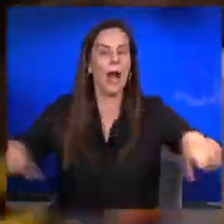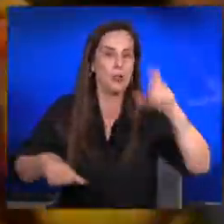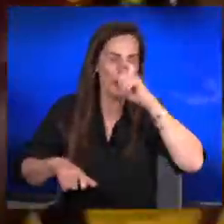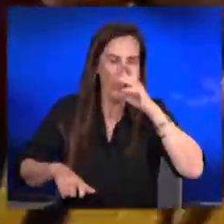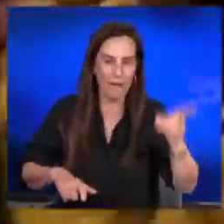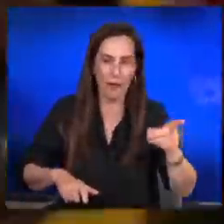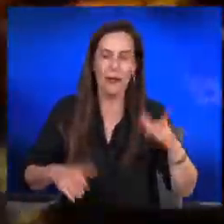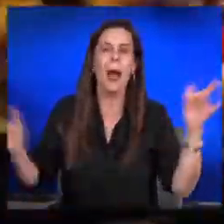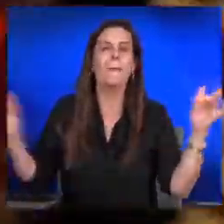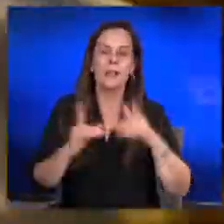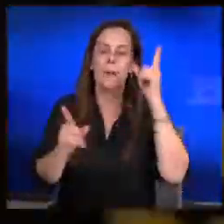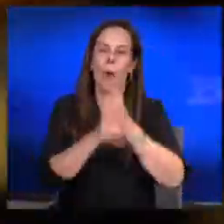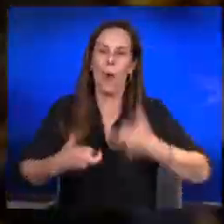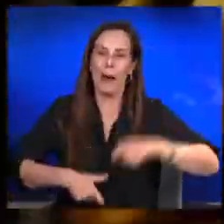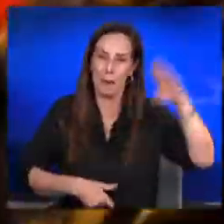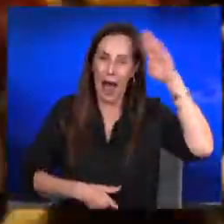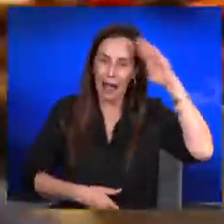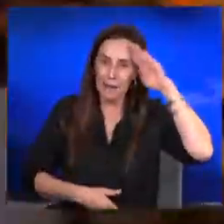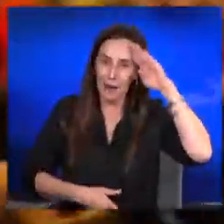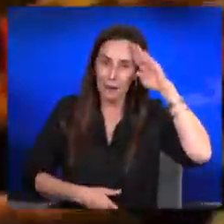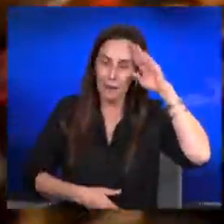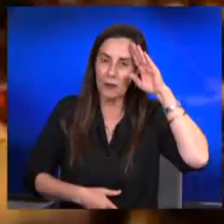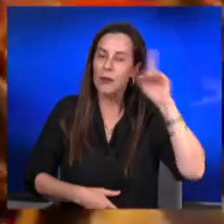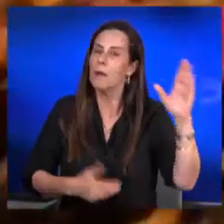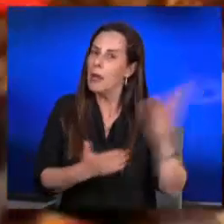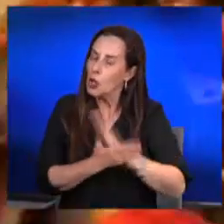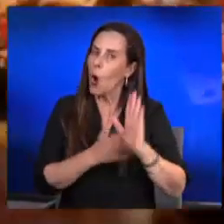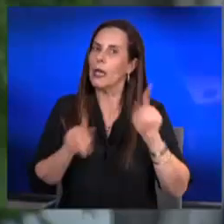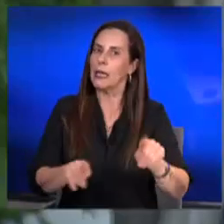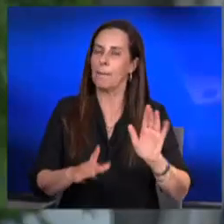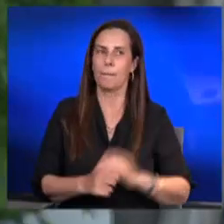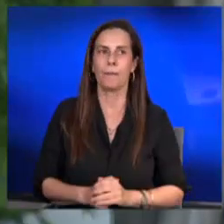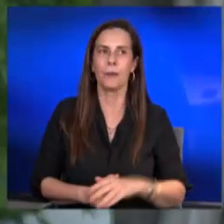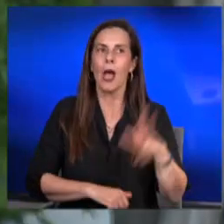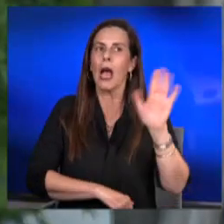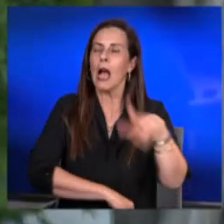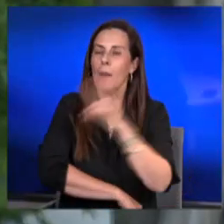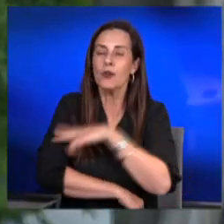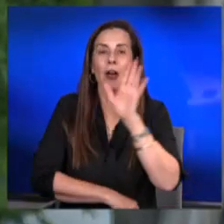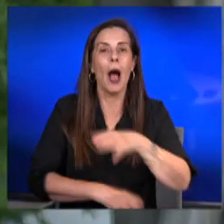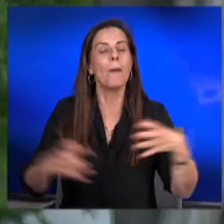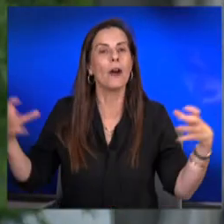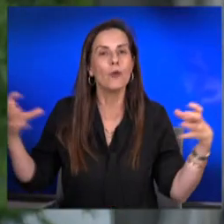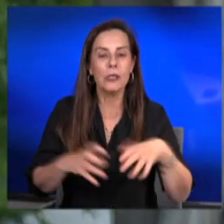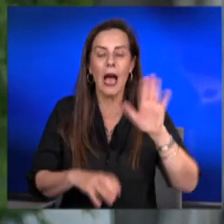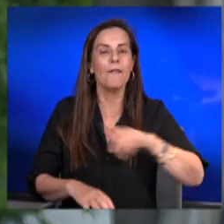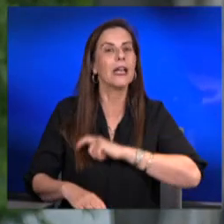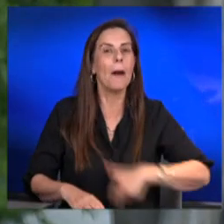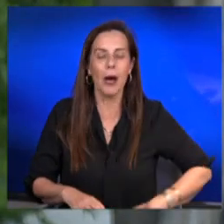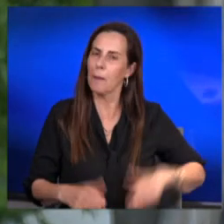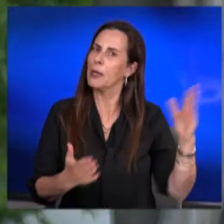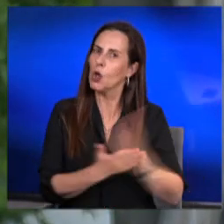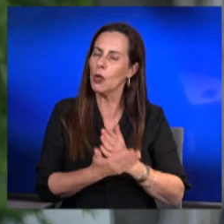המשחק מול מכבי חיפה, ובמנהלת נערכים לכך. גם משטרת ישראל, גם הקבוצה וגם העירייה נערכות עם כל